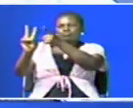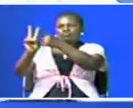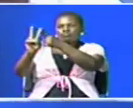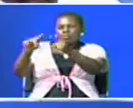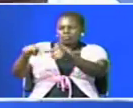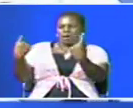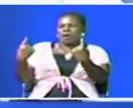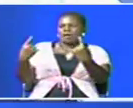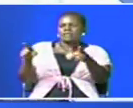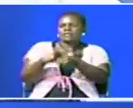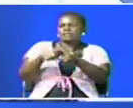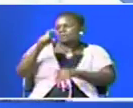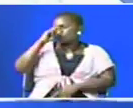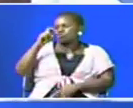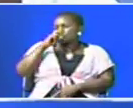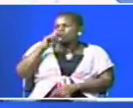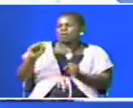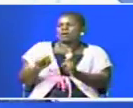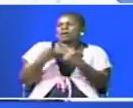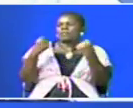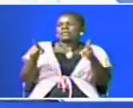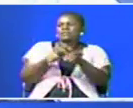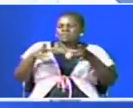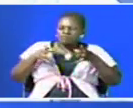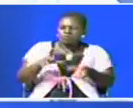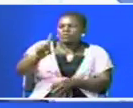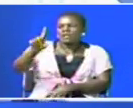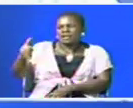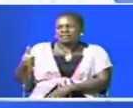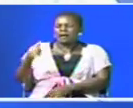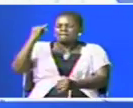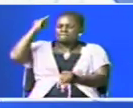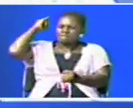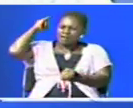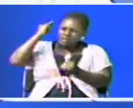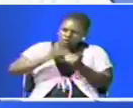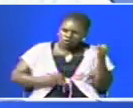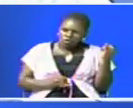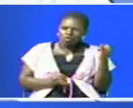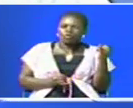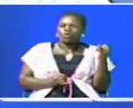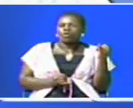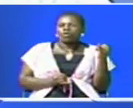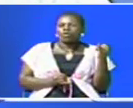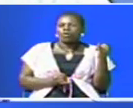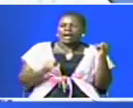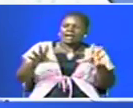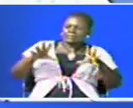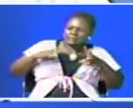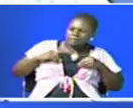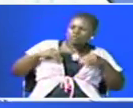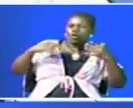itatokea, kuna wivu utatokea, kuna kusukumana itatokea. Mwisho ni ima mutazikana